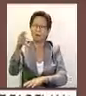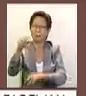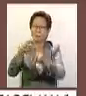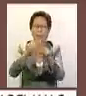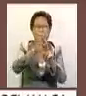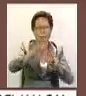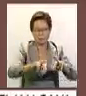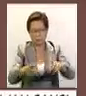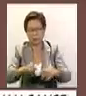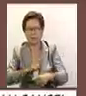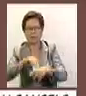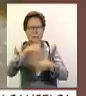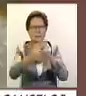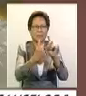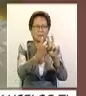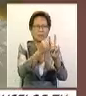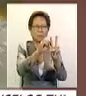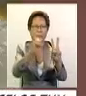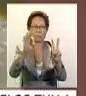memeluk Islam sejak tahun 2007.